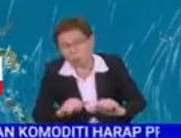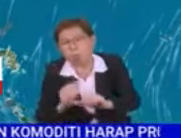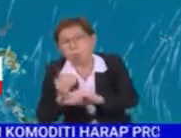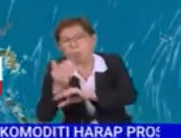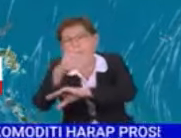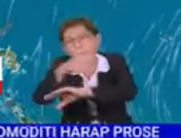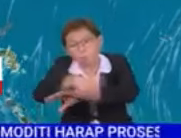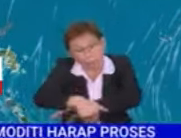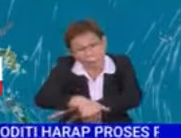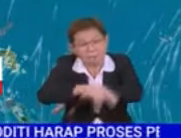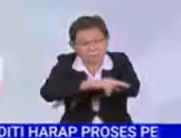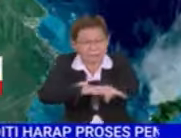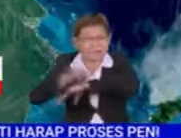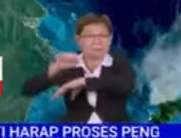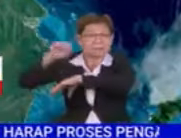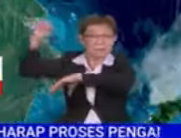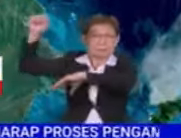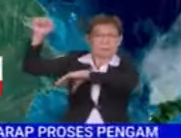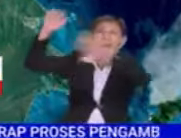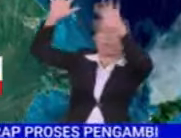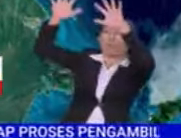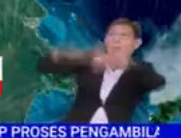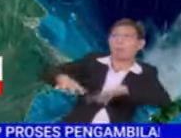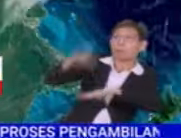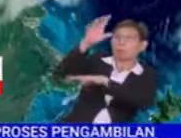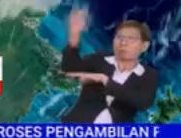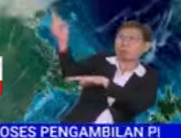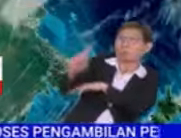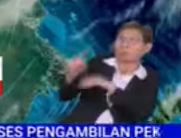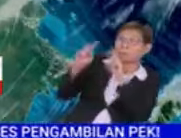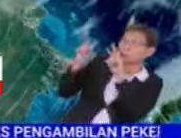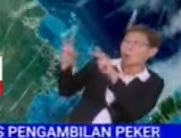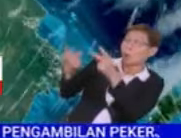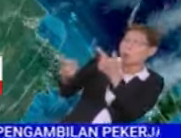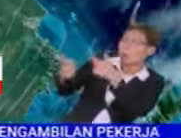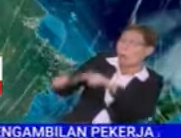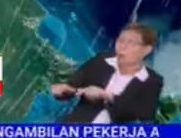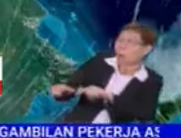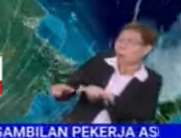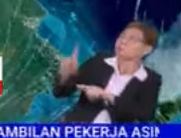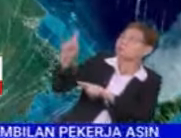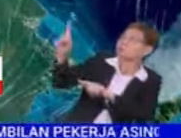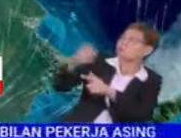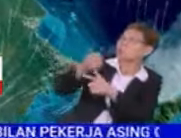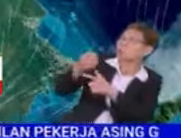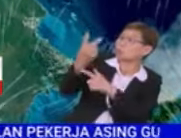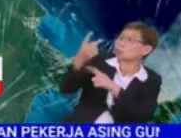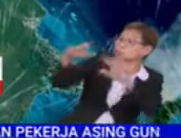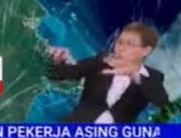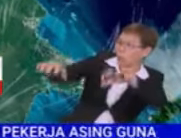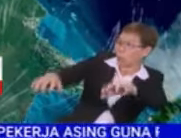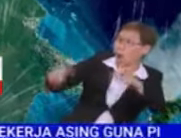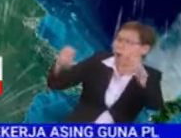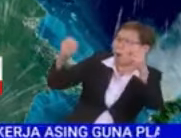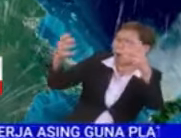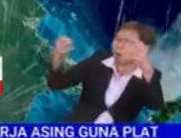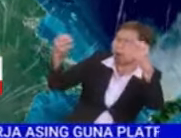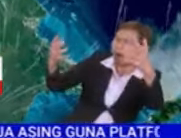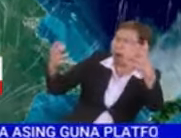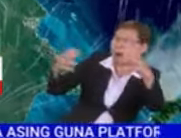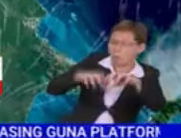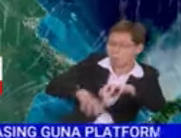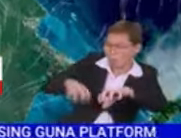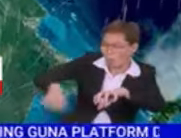nanti. Di Negeri Sabah pula, keadaan hujan seteribu petir dilihat sedang berlaku di satu dua tempat di kebanyakan bahagian